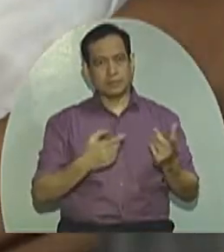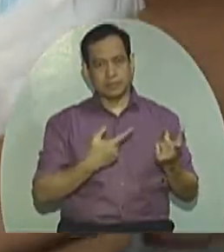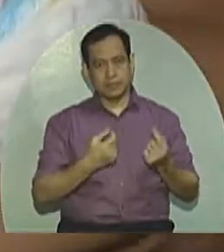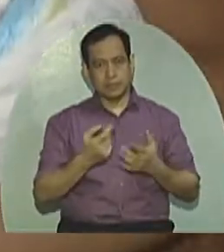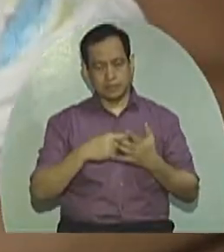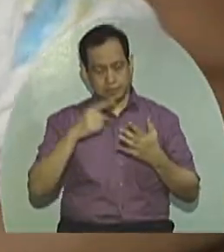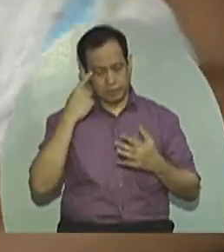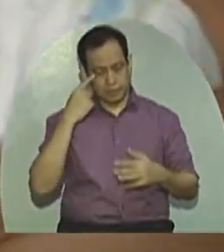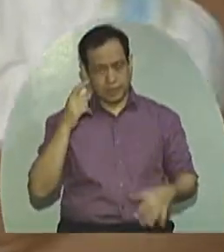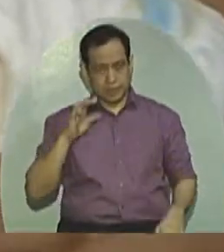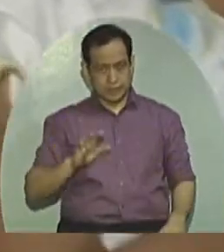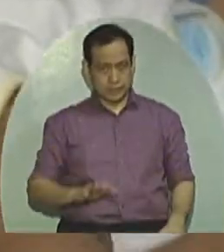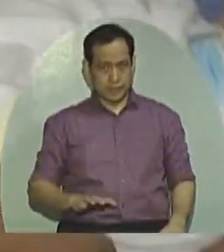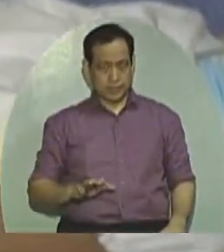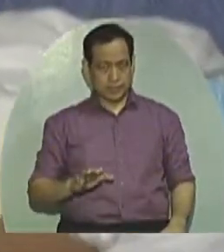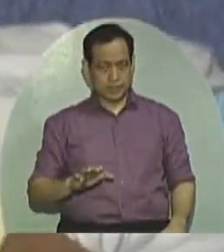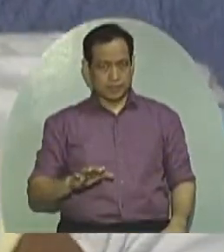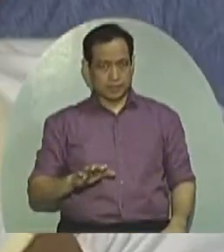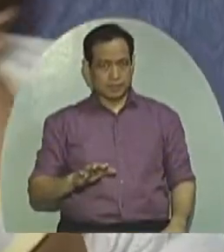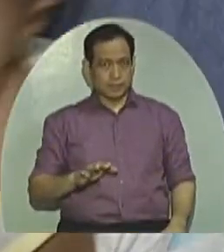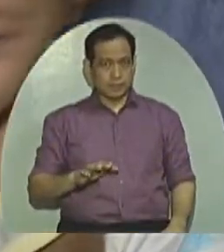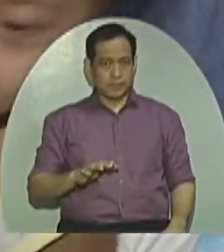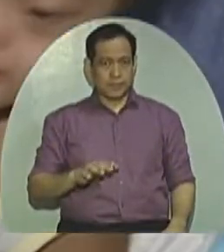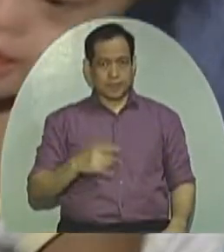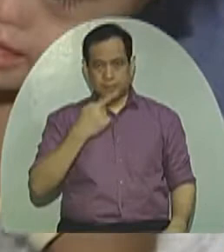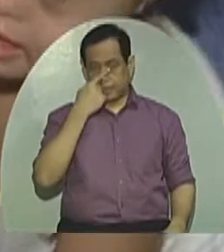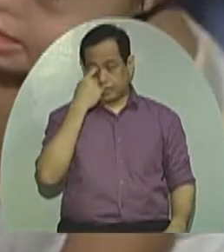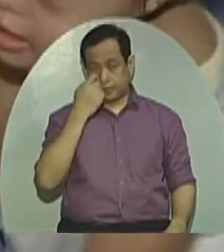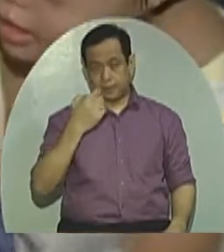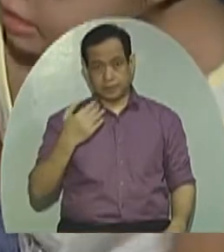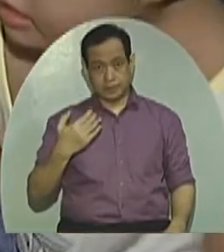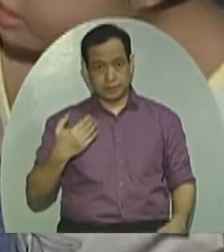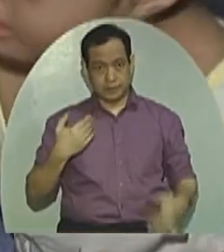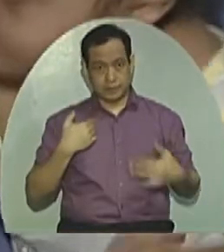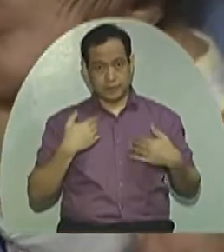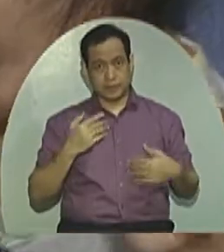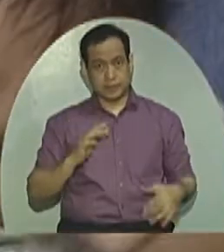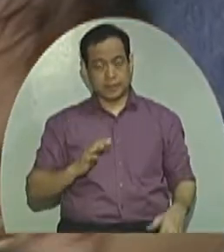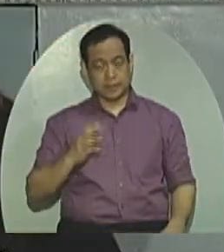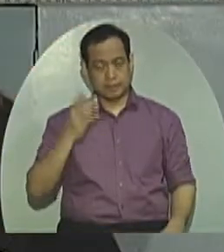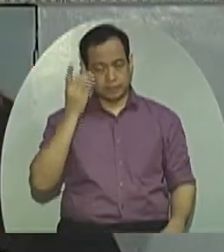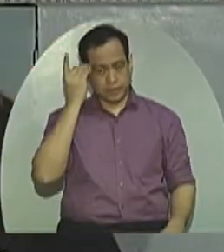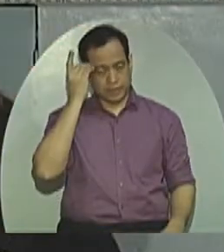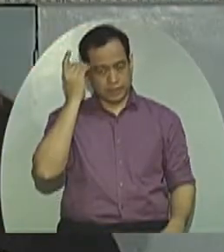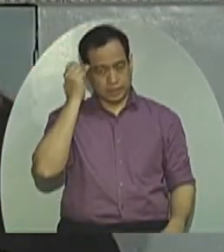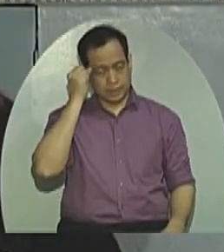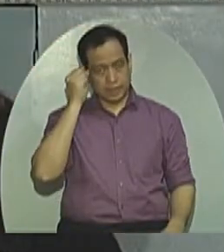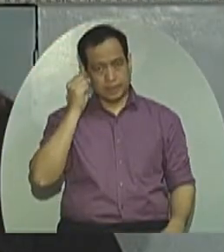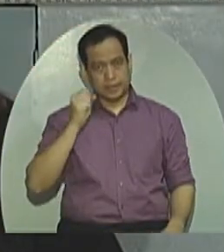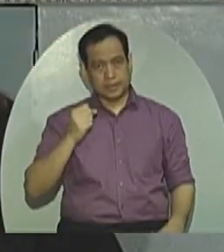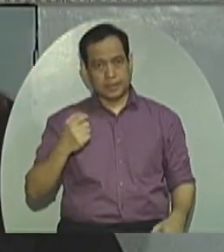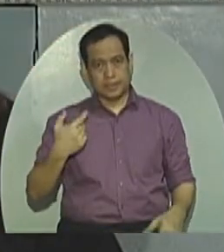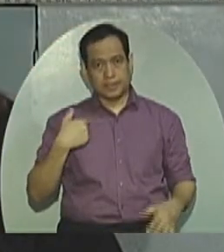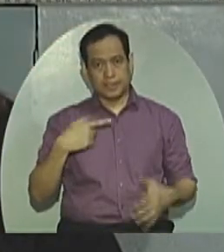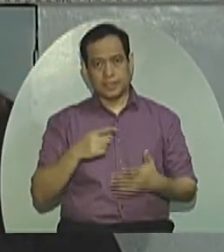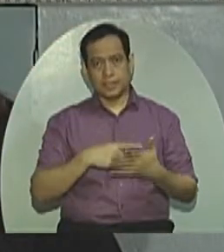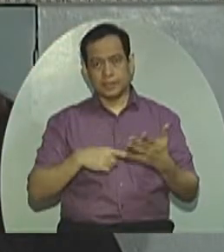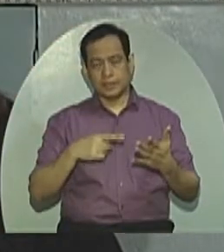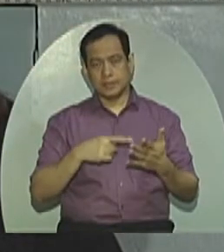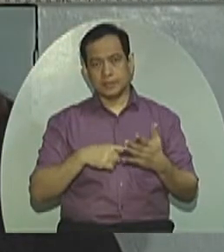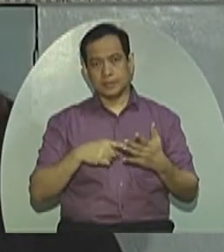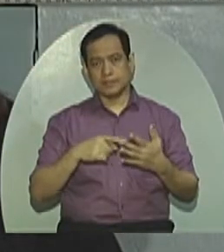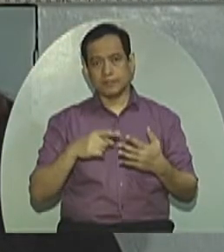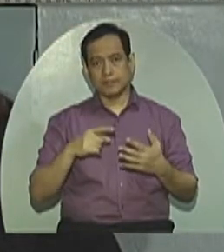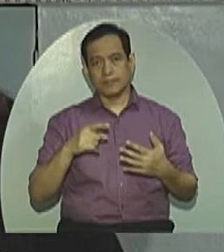mag-asawa para lamang sa kanilang anak na si Xian. Dahil po may Down syndrome siya, mas prone po sila na magkaroon